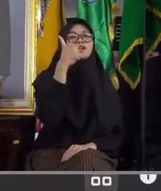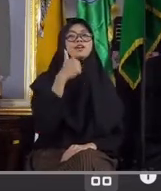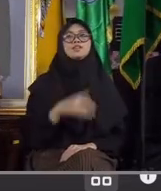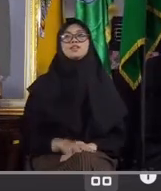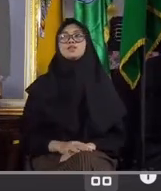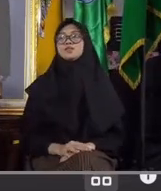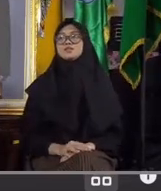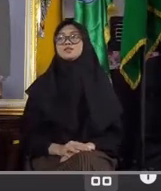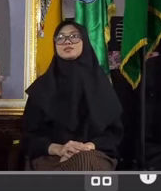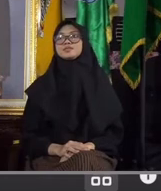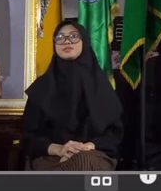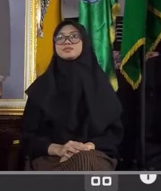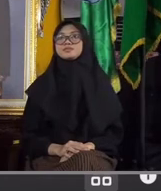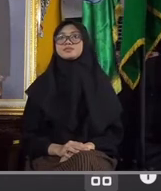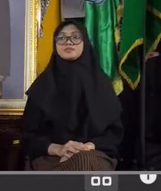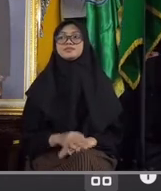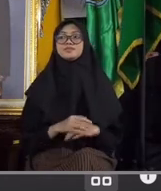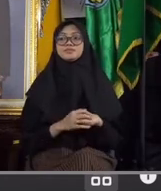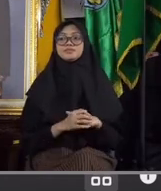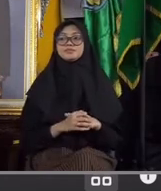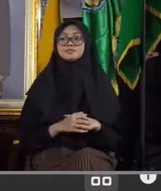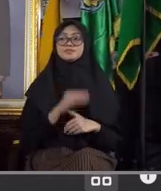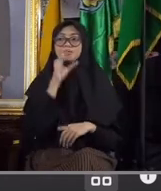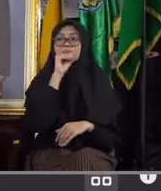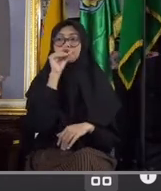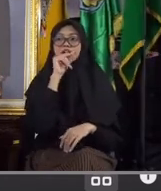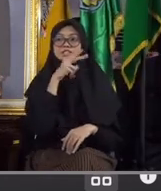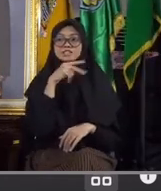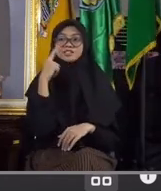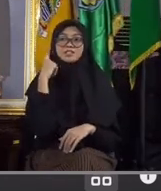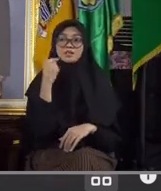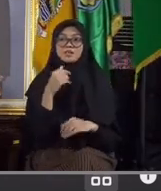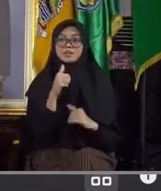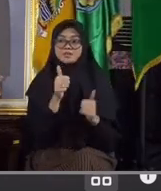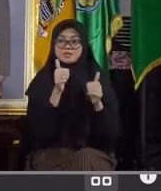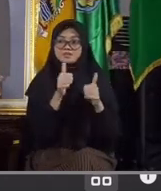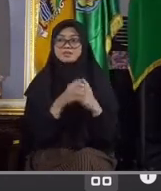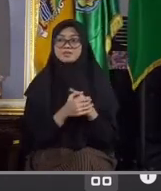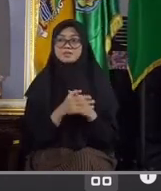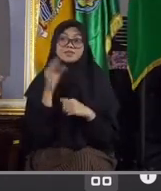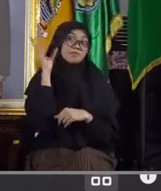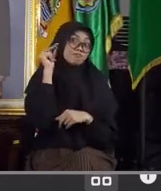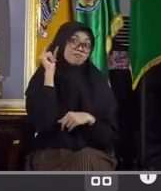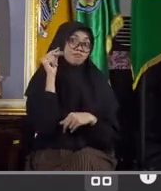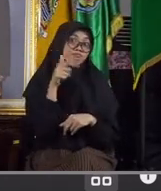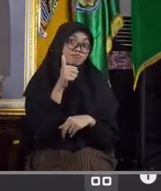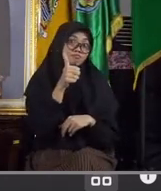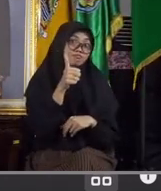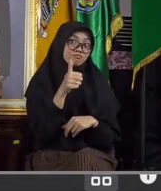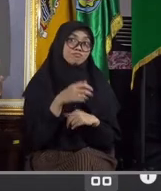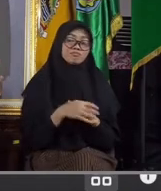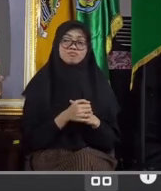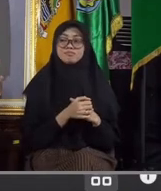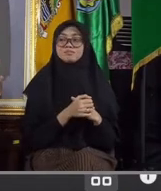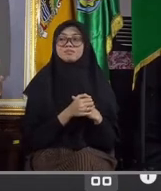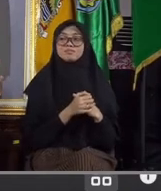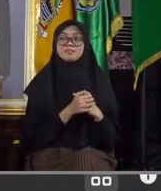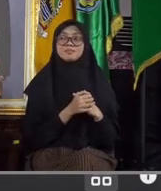ya. Ya kandhane basa Jawa ya ngono kuwi ya. Krungu, Pak, rumangsamu ngono